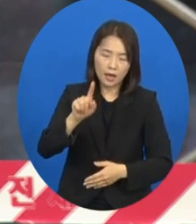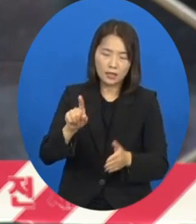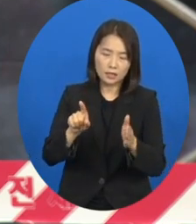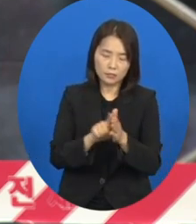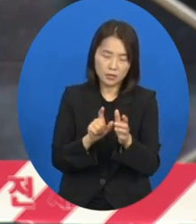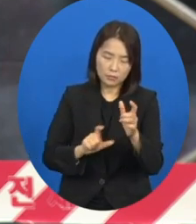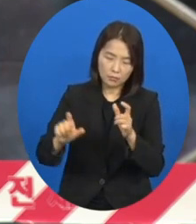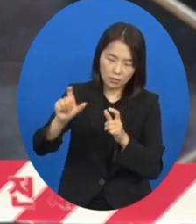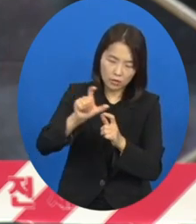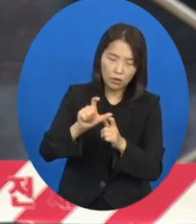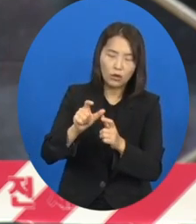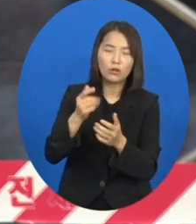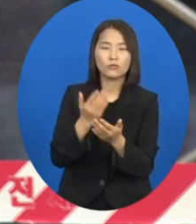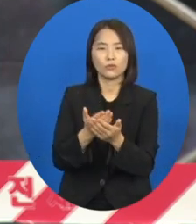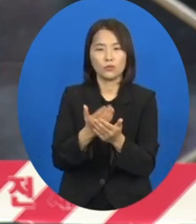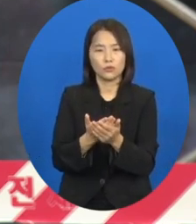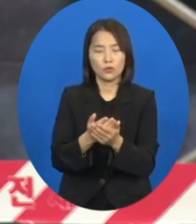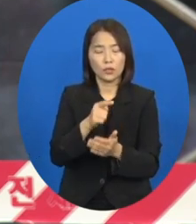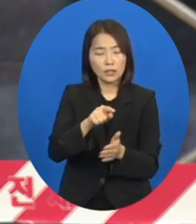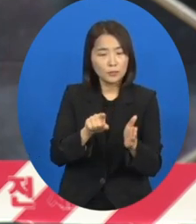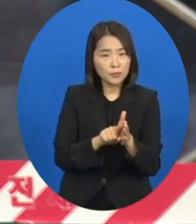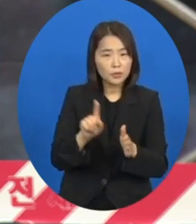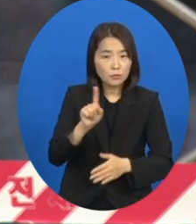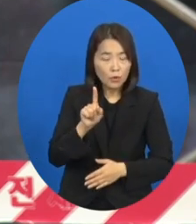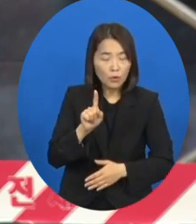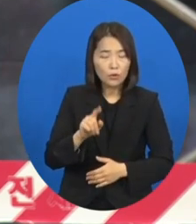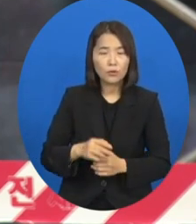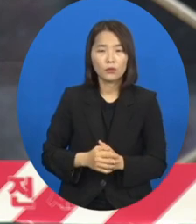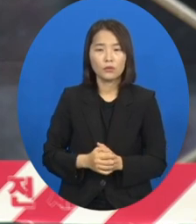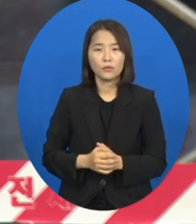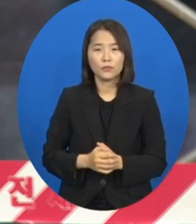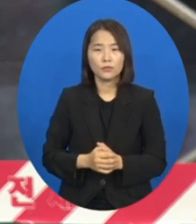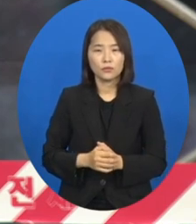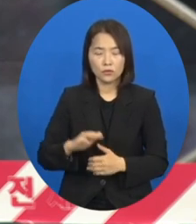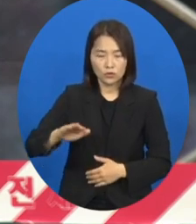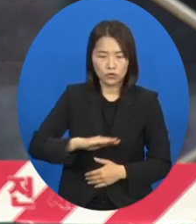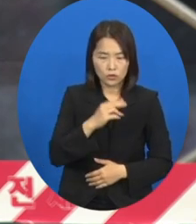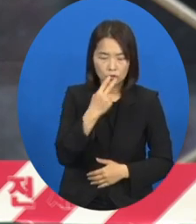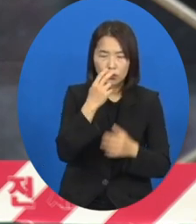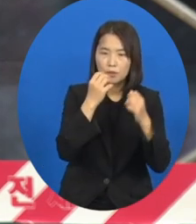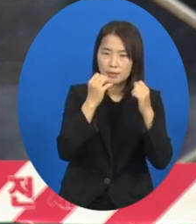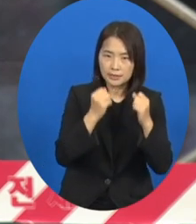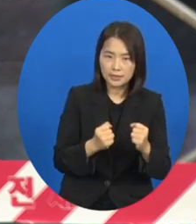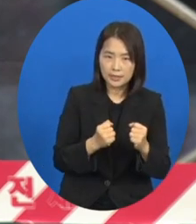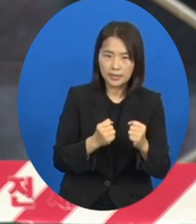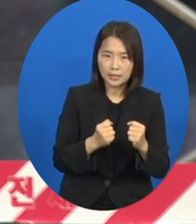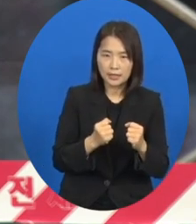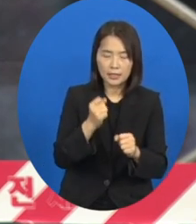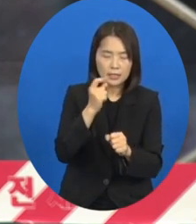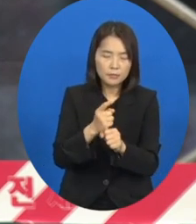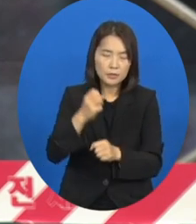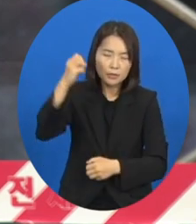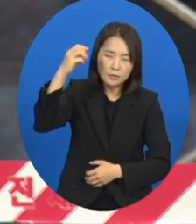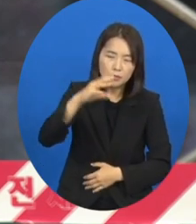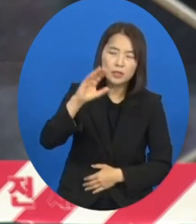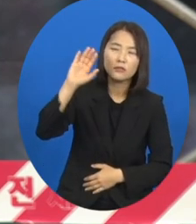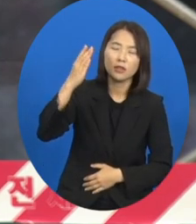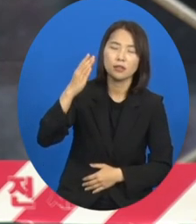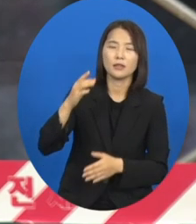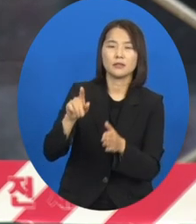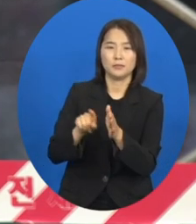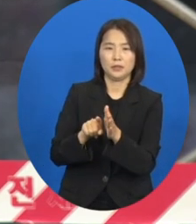더하여 주시옵소서. 이 믿음은 다른 것 아니라 우리 존재가 이미 빛이 되었다라는